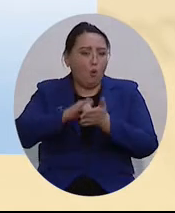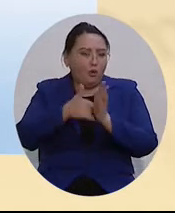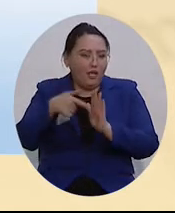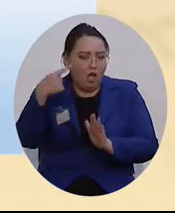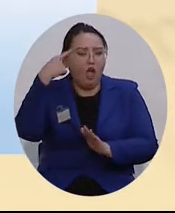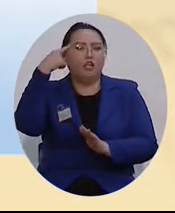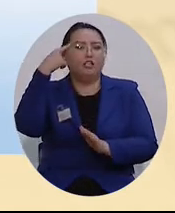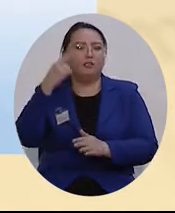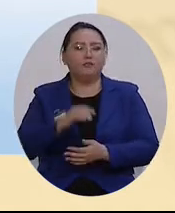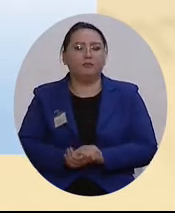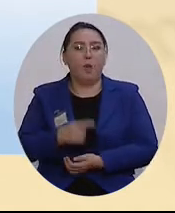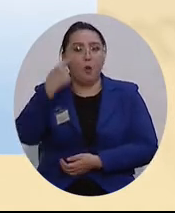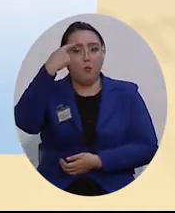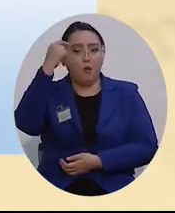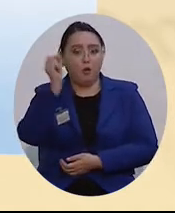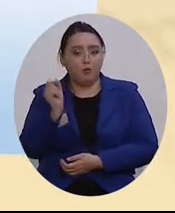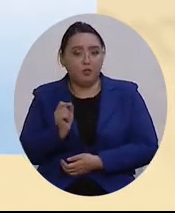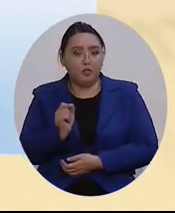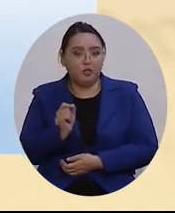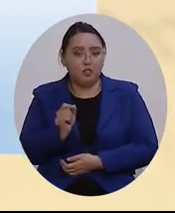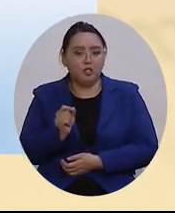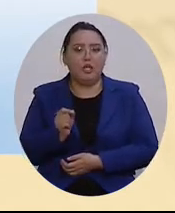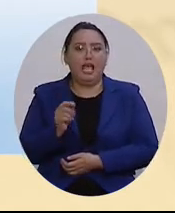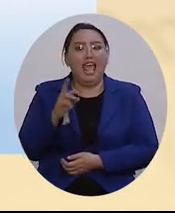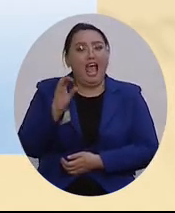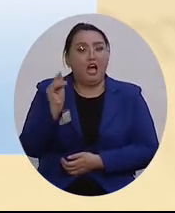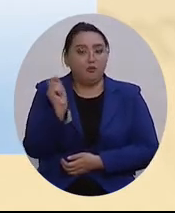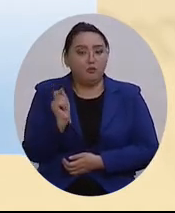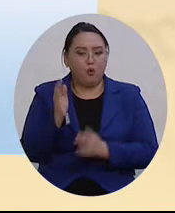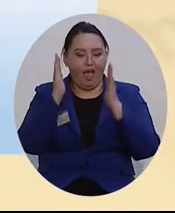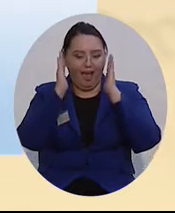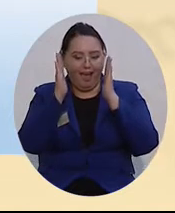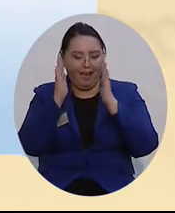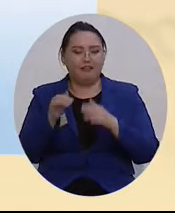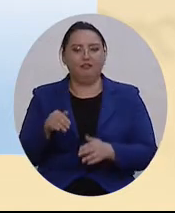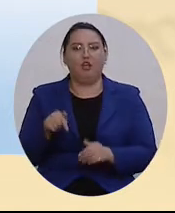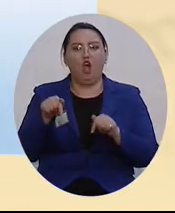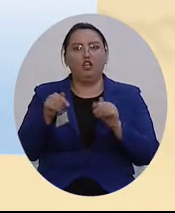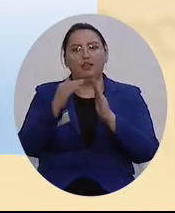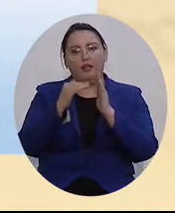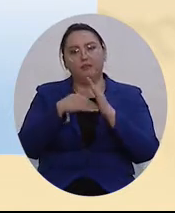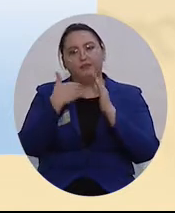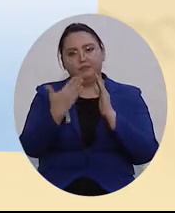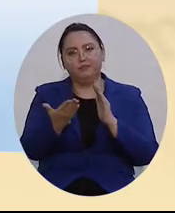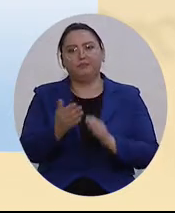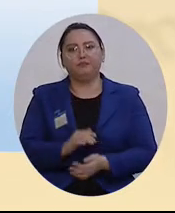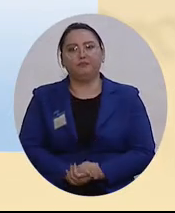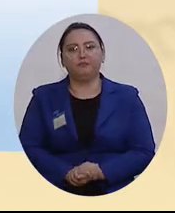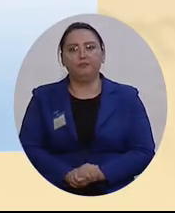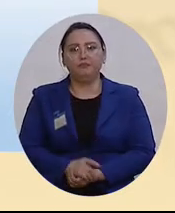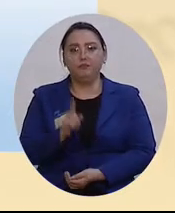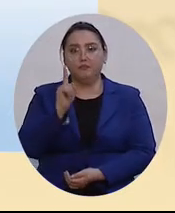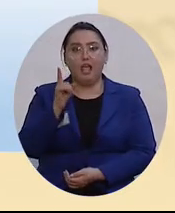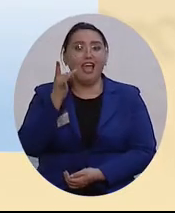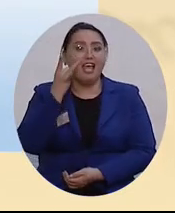нь Монгол бичигт хөрүүлэхэд анхаарах зүйлүүдийг багш нь тайлбарлая. За нэгдүгээрт эр